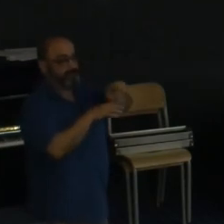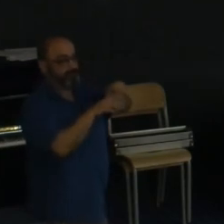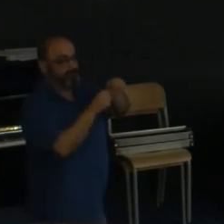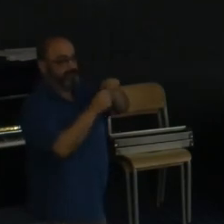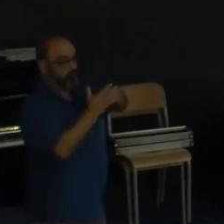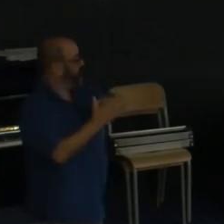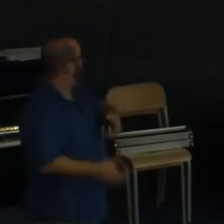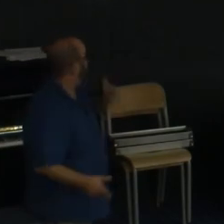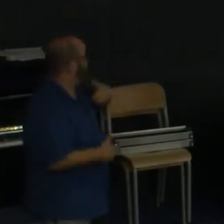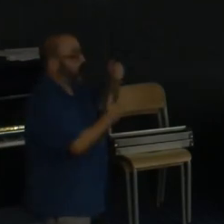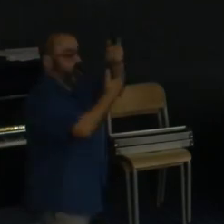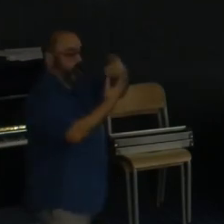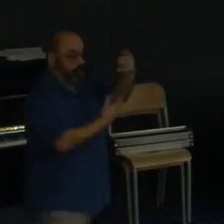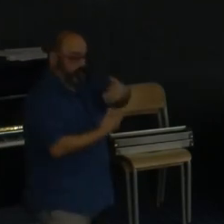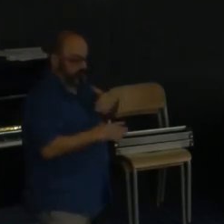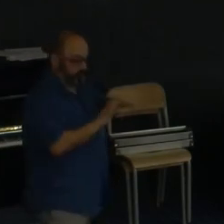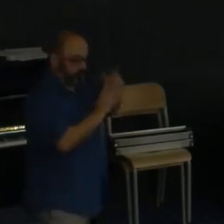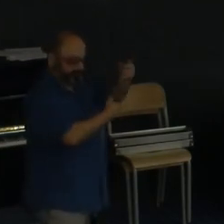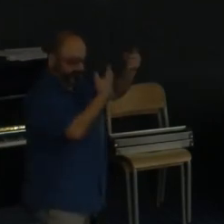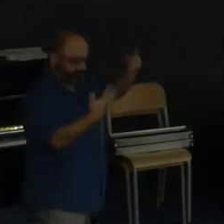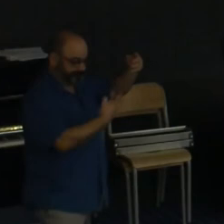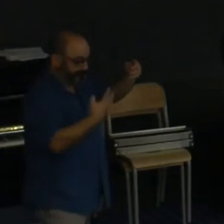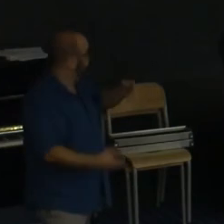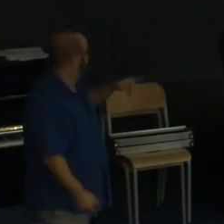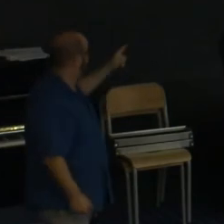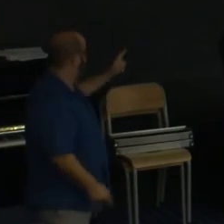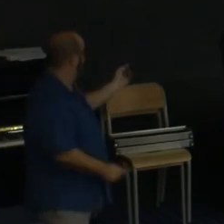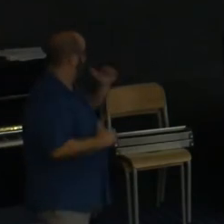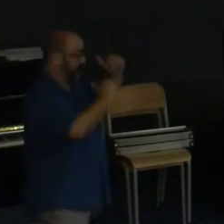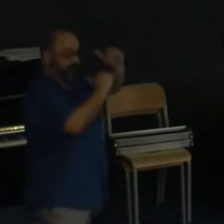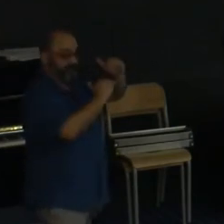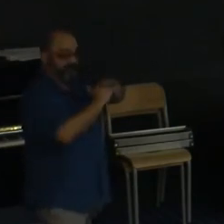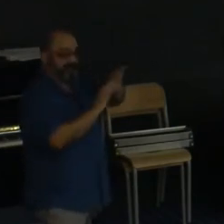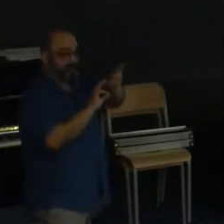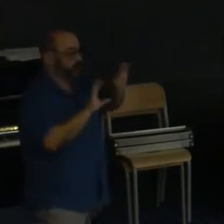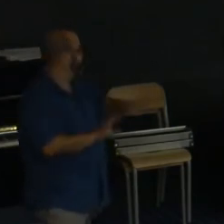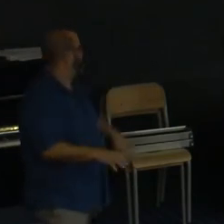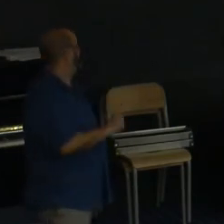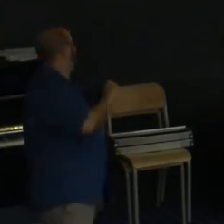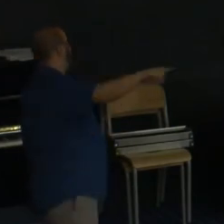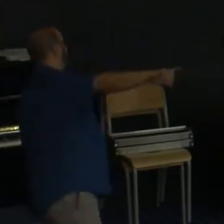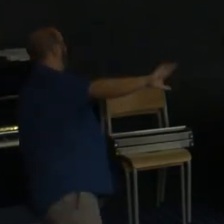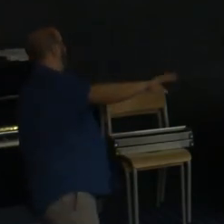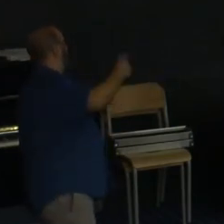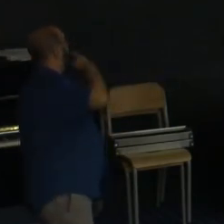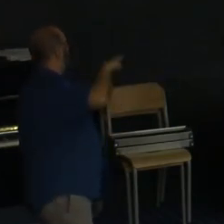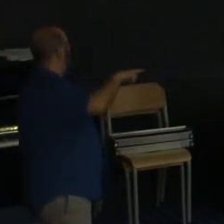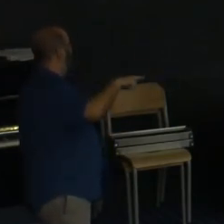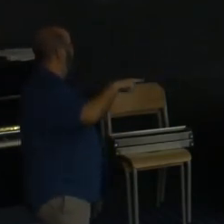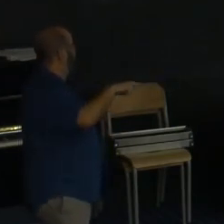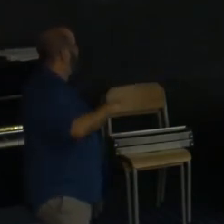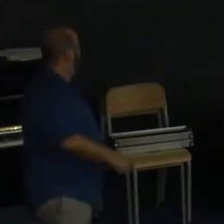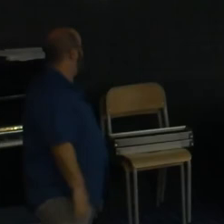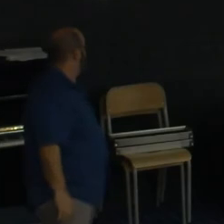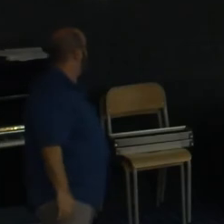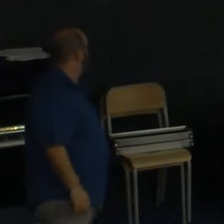m'amuser à exécuter le code, maintenant, je suis sur la ligne 9. Donc, c'est indiqué tout au bout à droite. Je suis sur la ligne qui